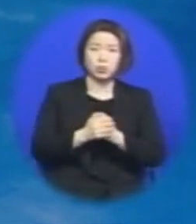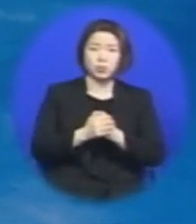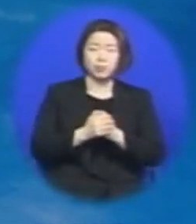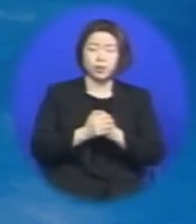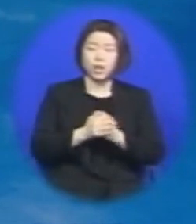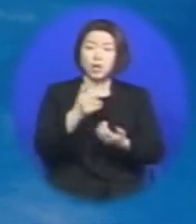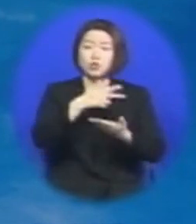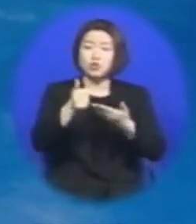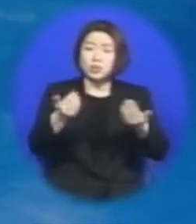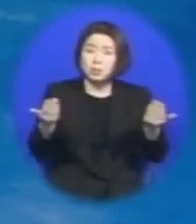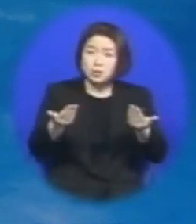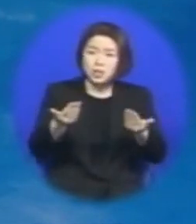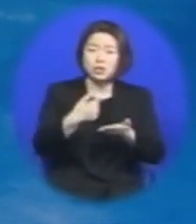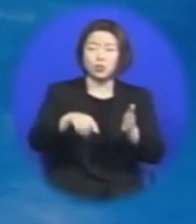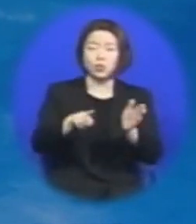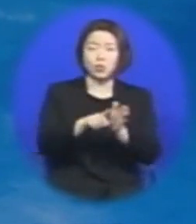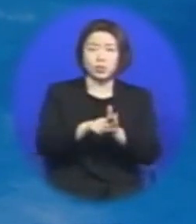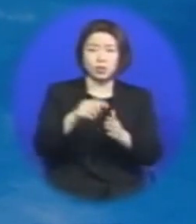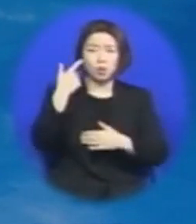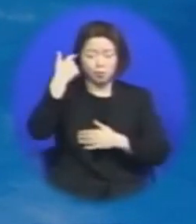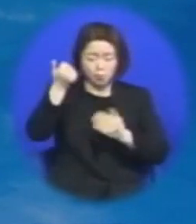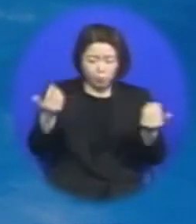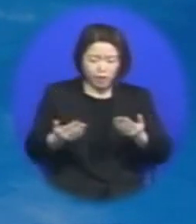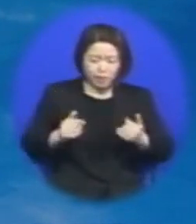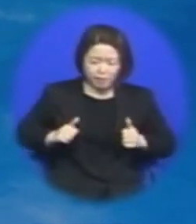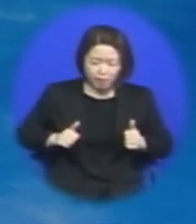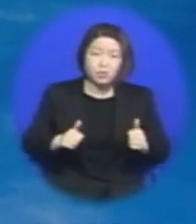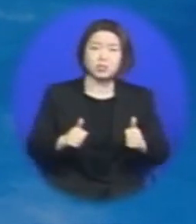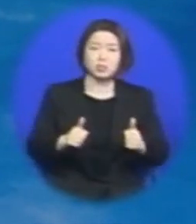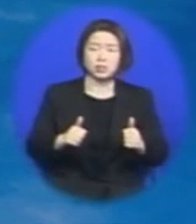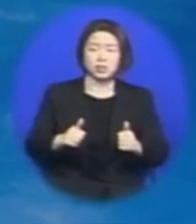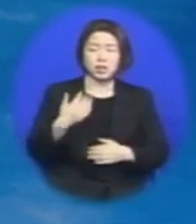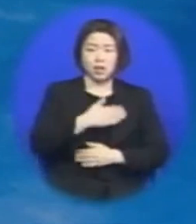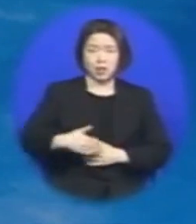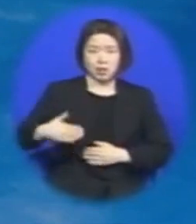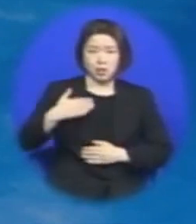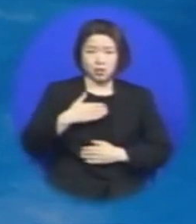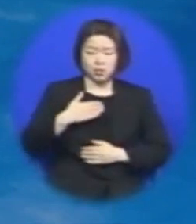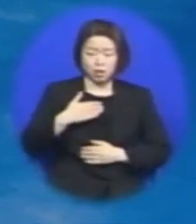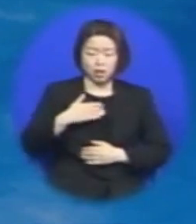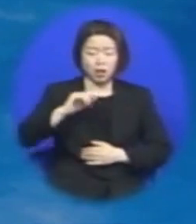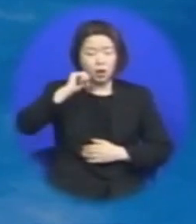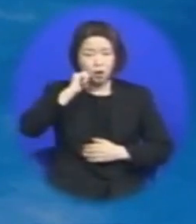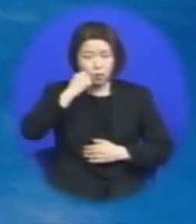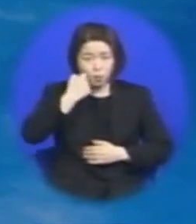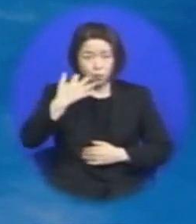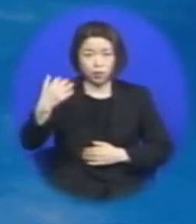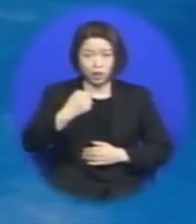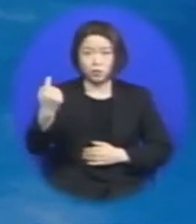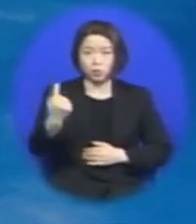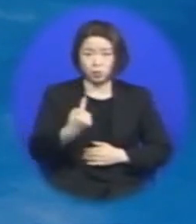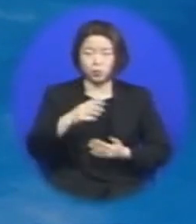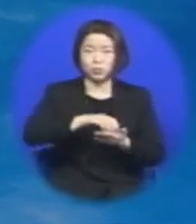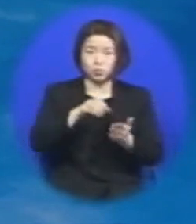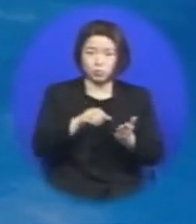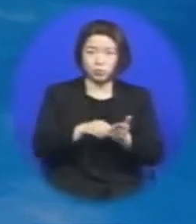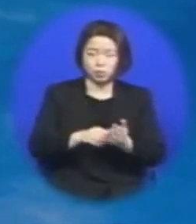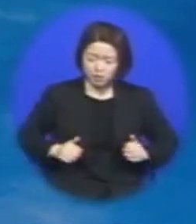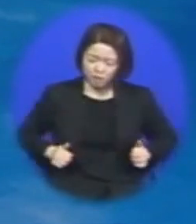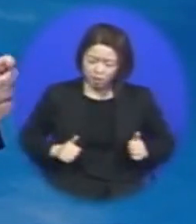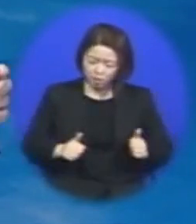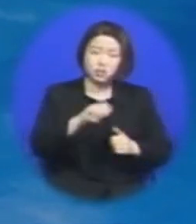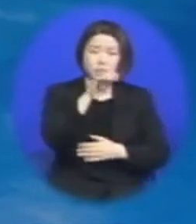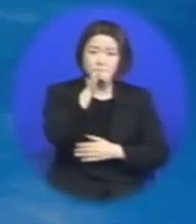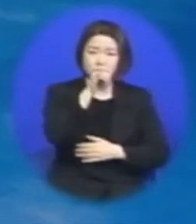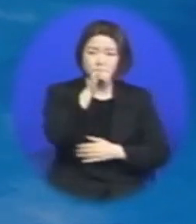주의 일을 하려고 목회를 열심히 했어요 건강의 어려움을 그렇게 가져올 정도까지 그렇게 열심히 했어요 제가